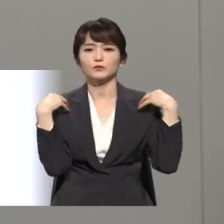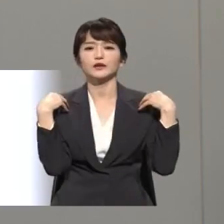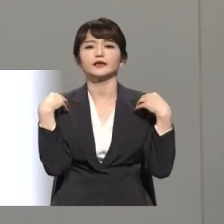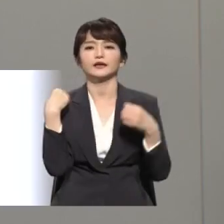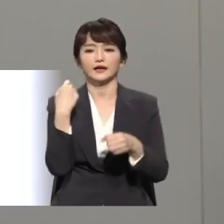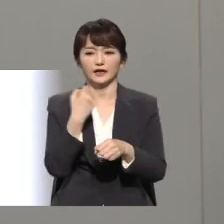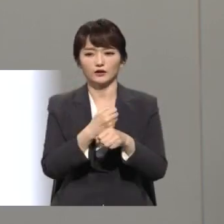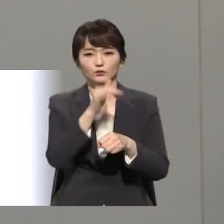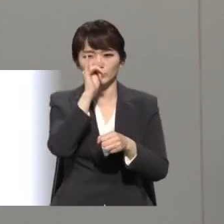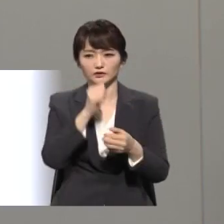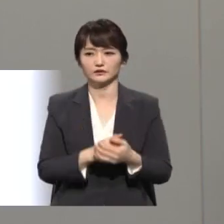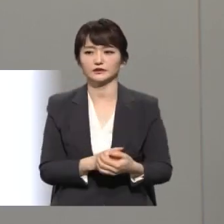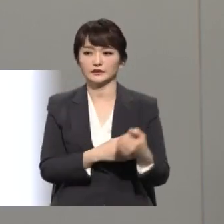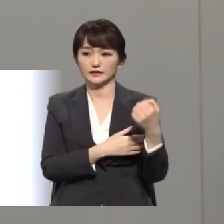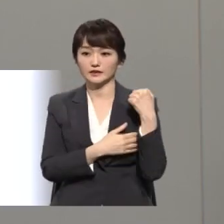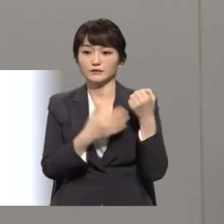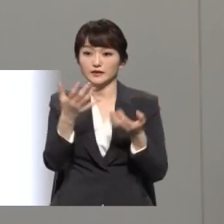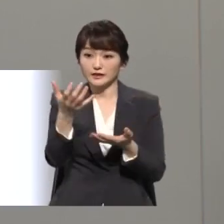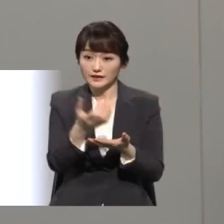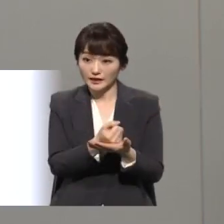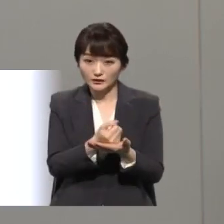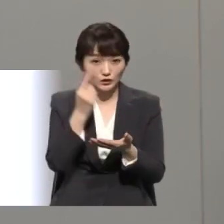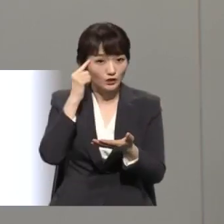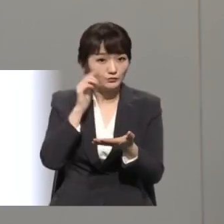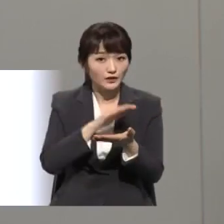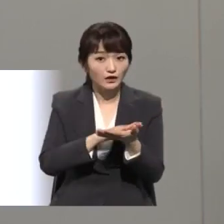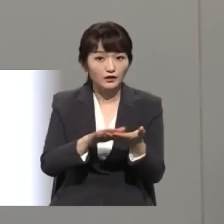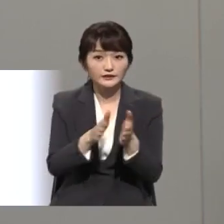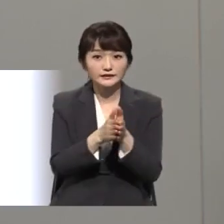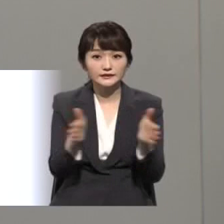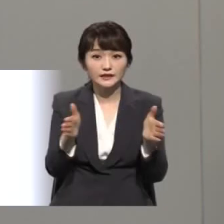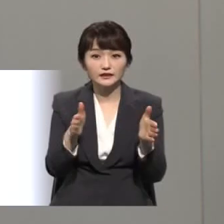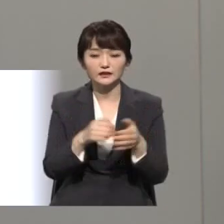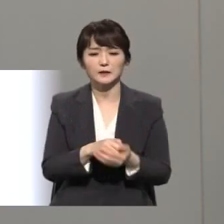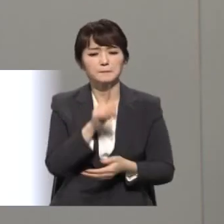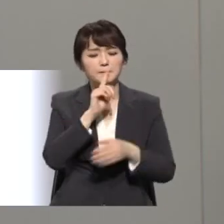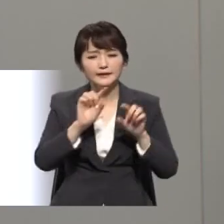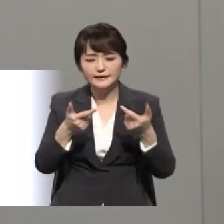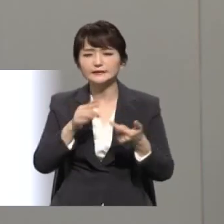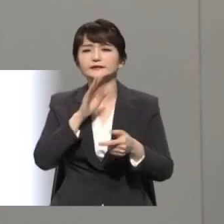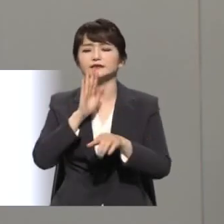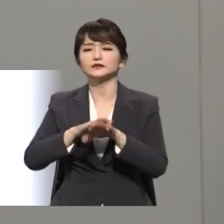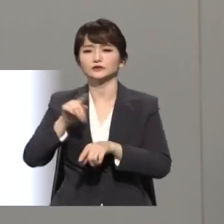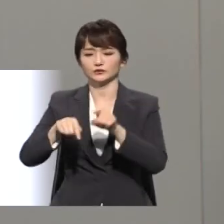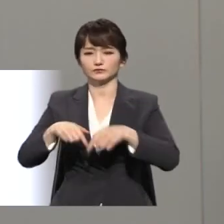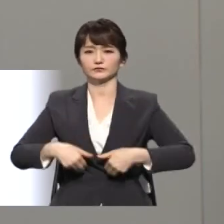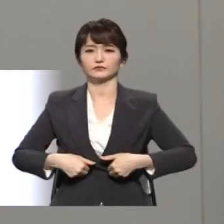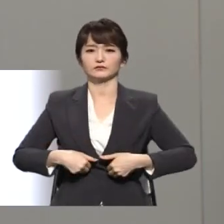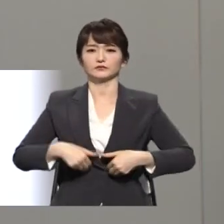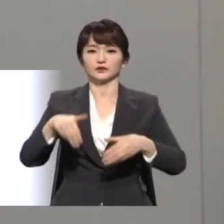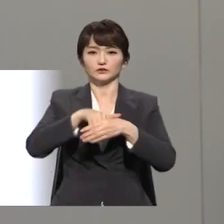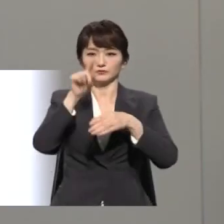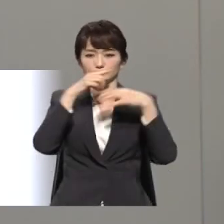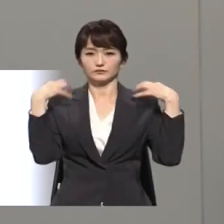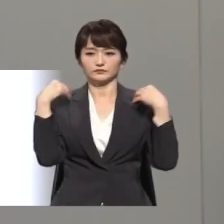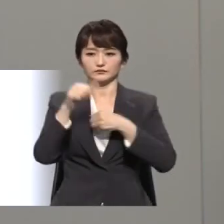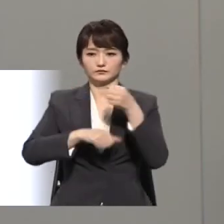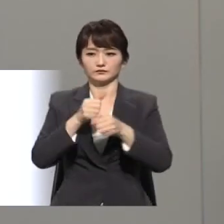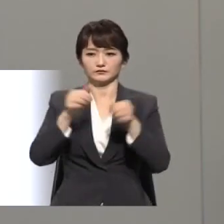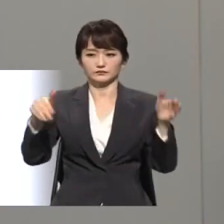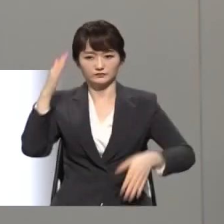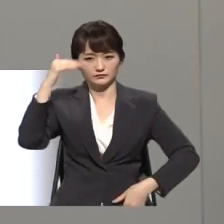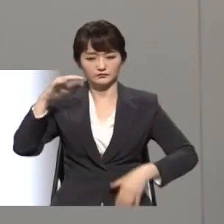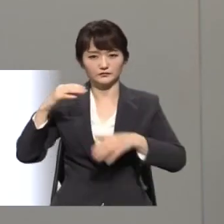힘 에 기초한 평안은 그저 말이 아니라 실제 행동이 뒤따라야 합니다 문재인 정부는 지난 5년 동안 우리의 국방력을 세계